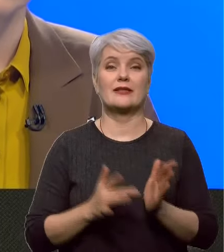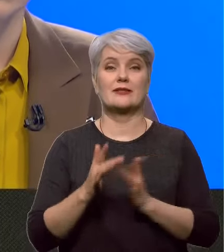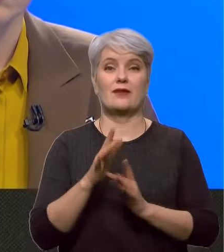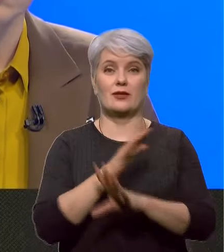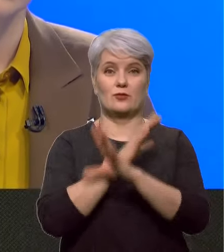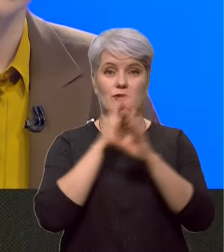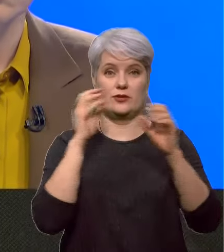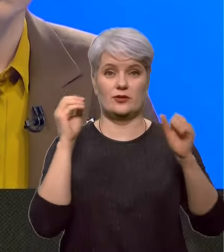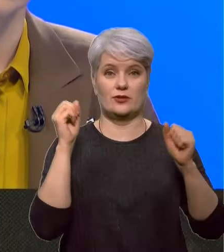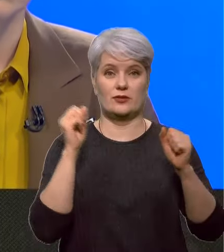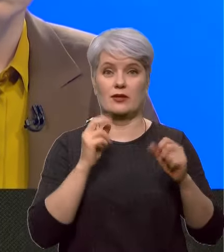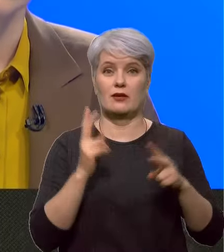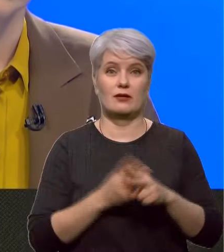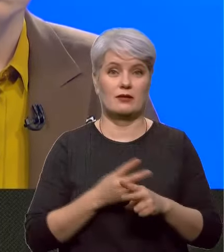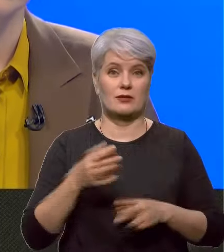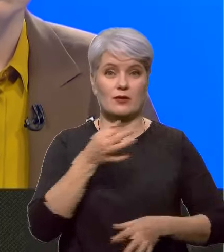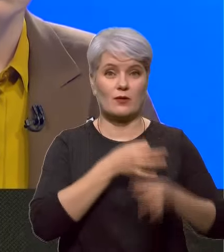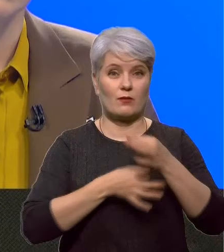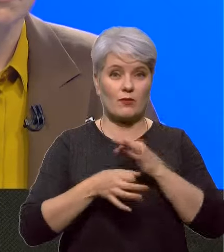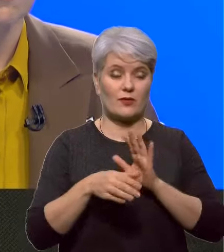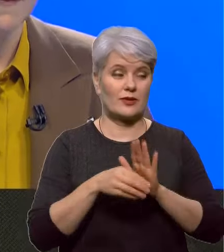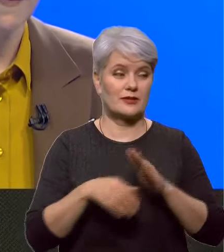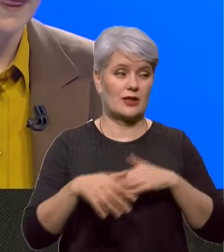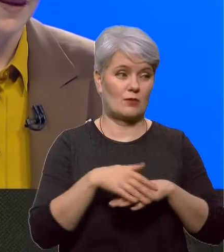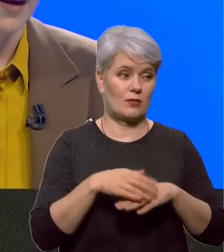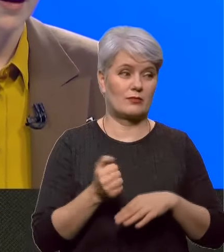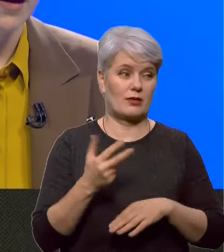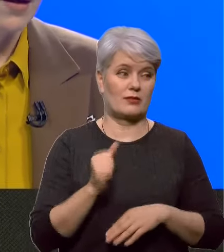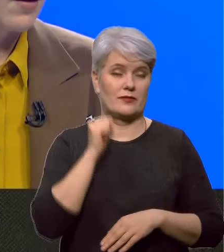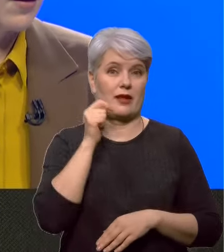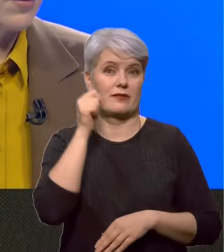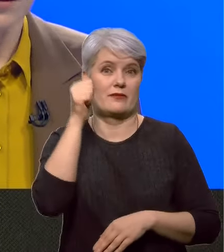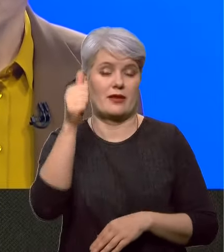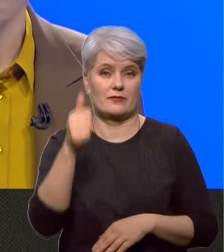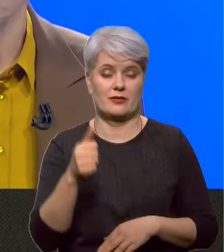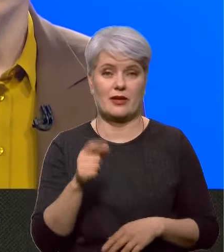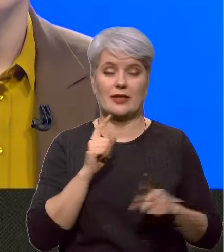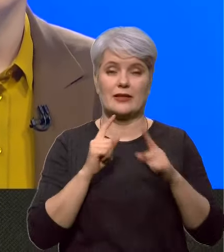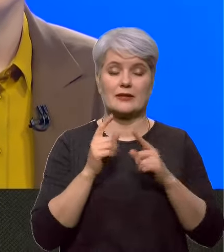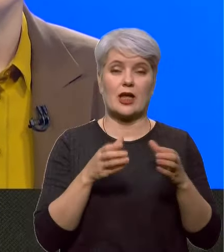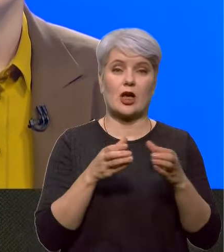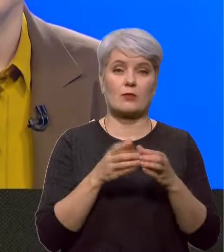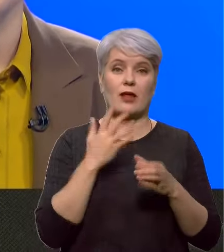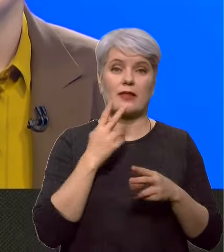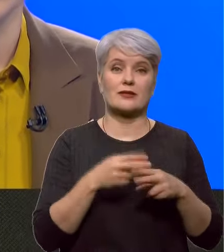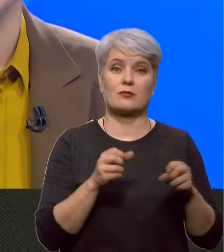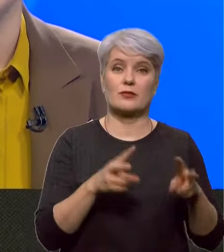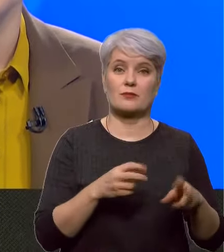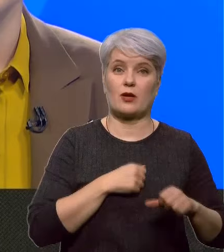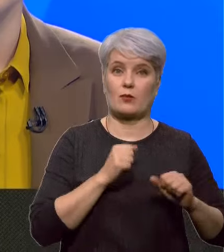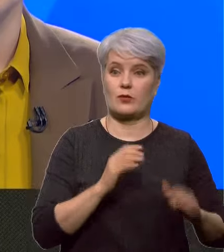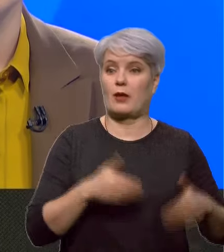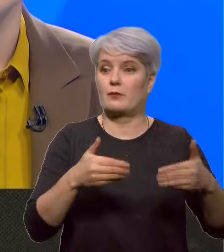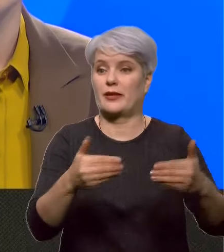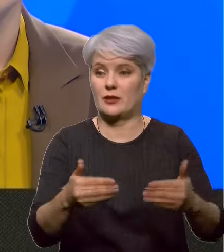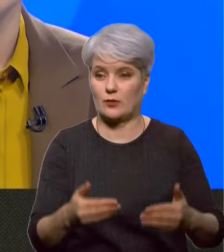громадськістю. Потім декілька днів тут казали: ну от завтра. Засідання комітету з нацбезпеки і оборони декілька разів переносилося. Так.